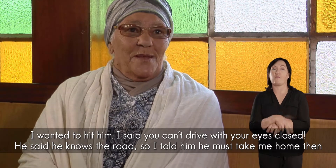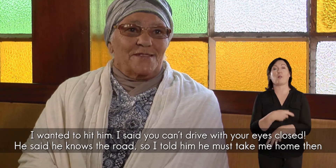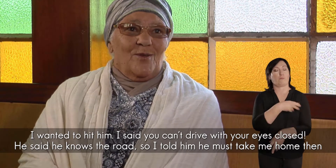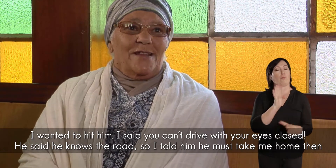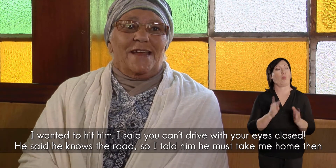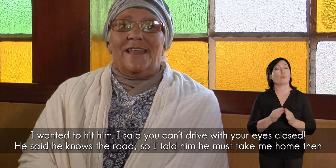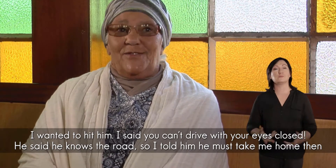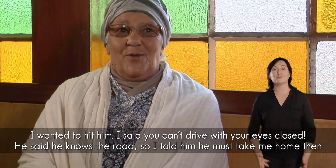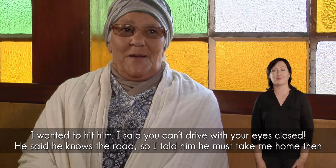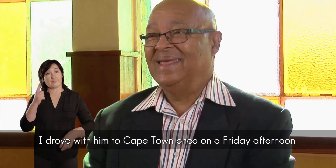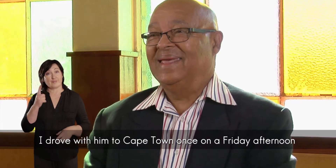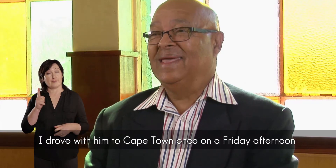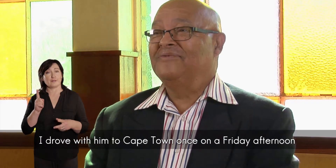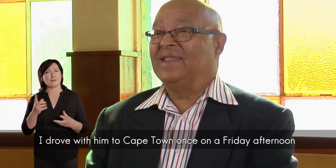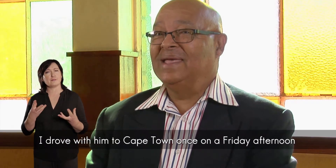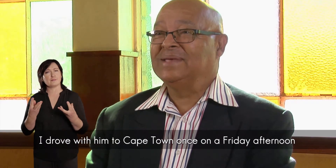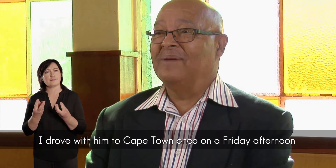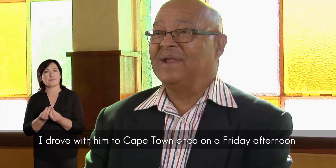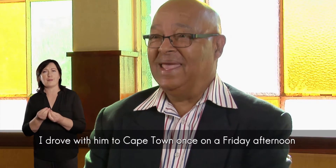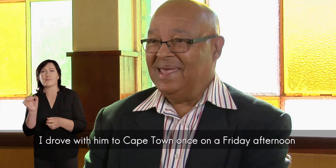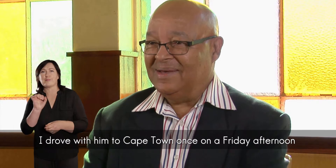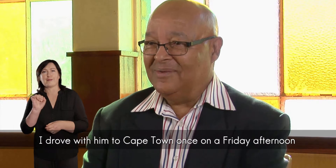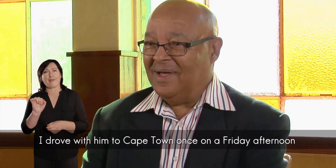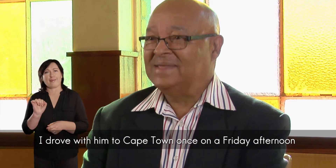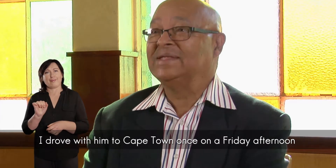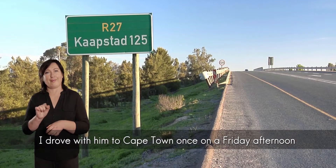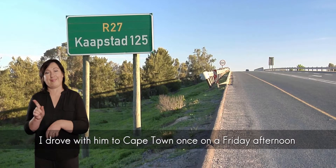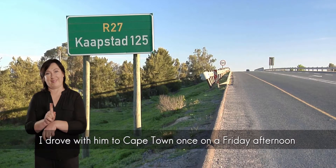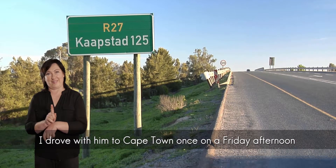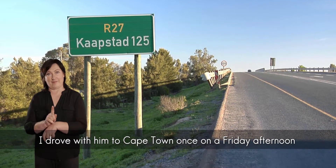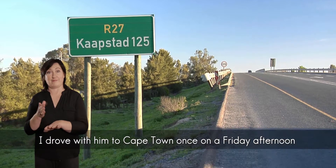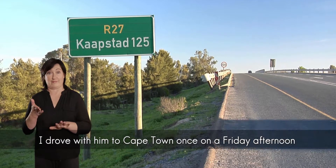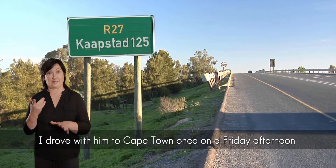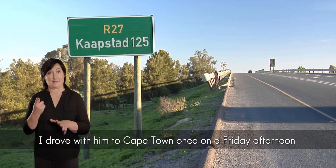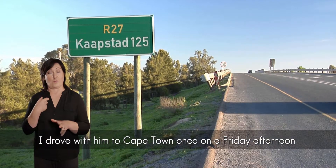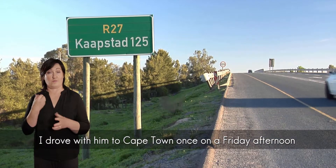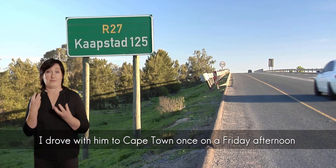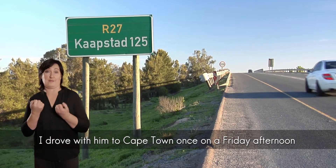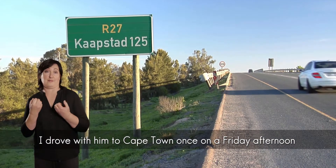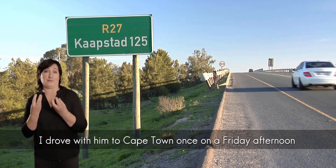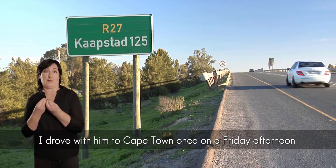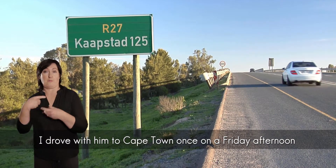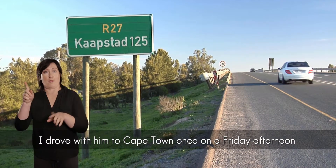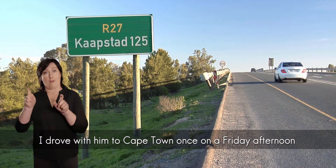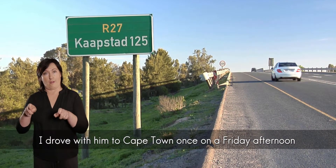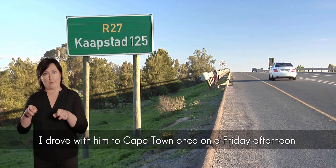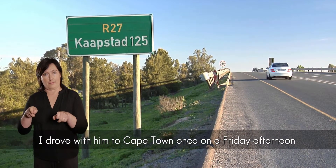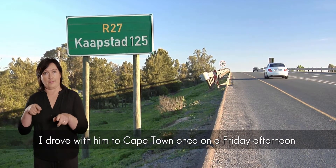dan moet jy maar stil oor, nek in huis toe gaan. Een van die samerui incidente was, een ritkaap statoe,